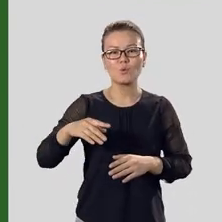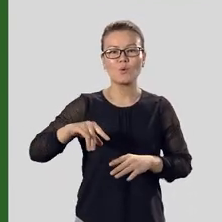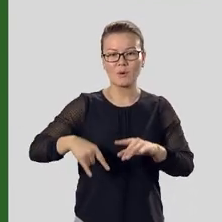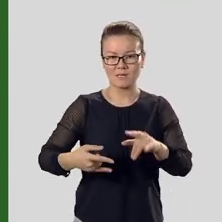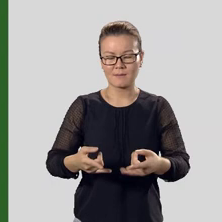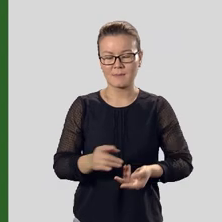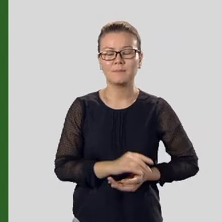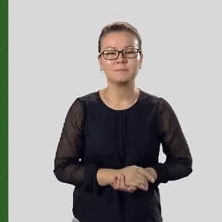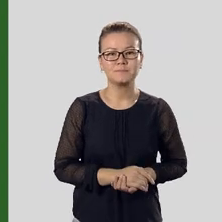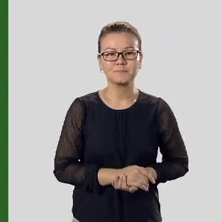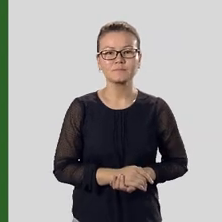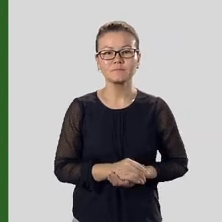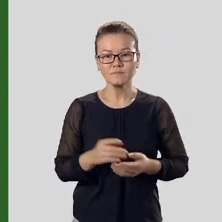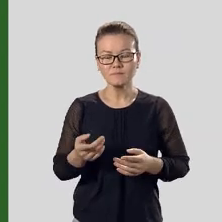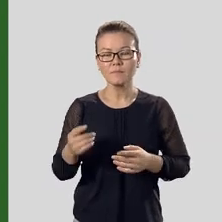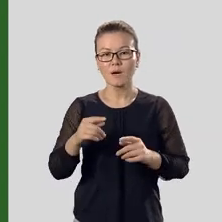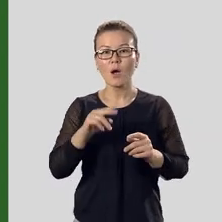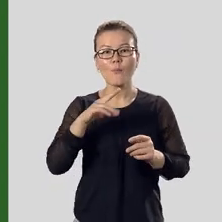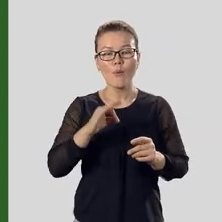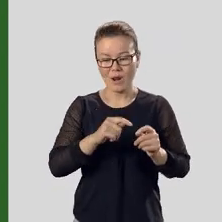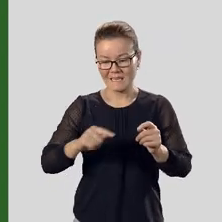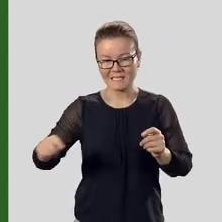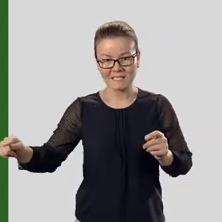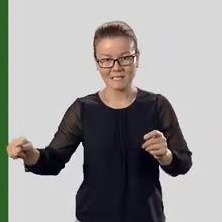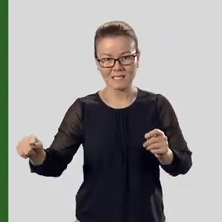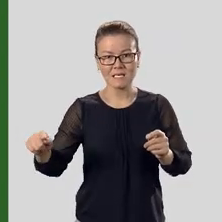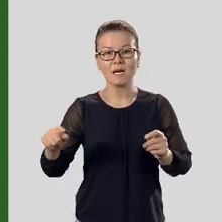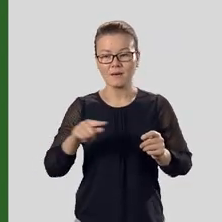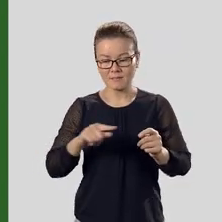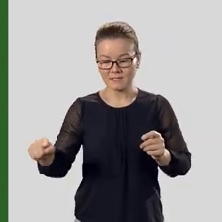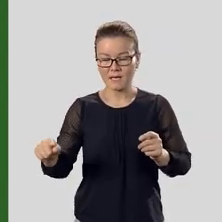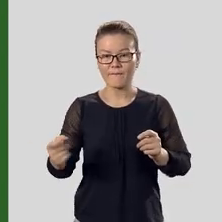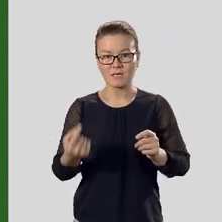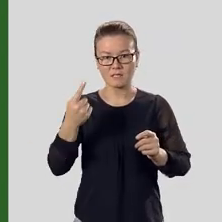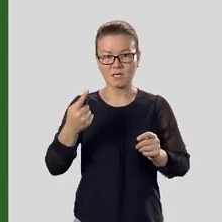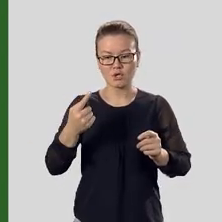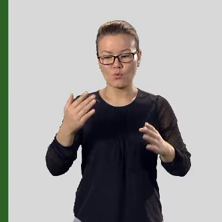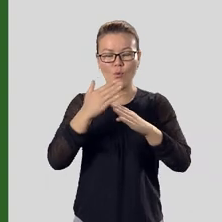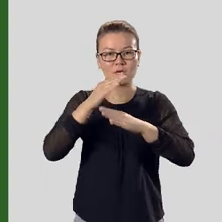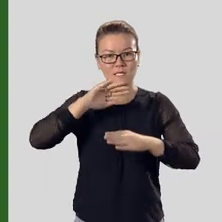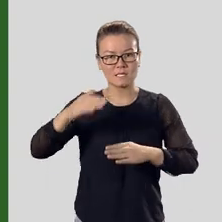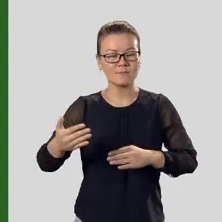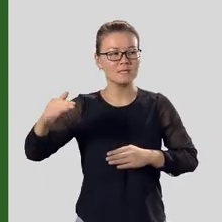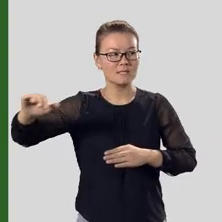линии. Вдоль этой линии и возникают горные хребты.